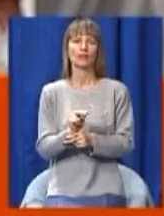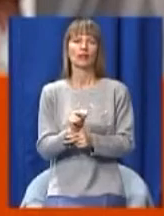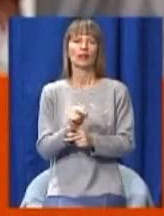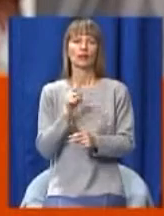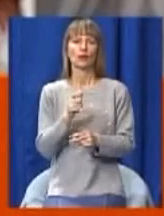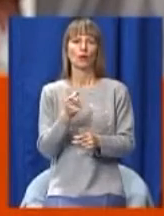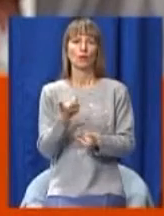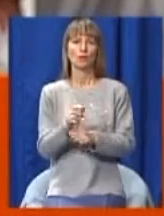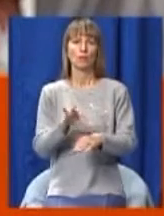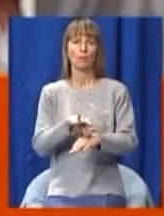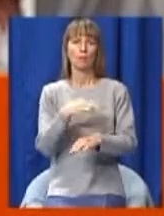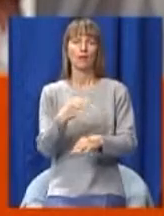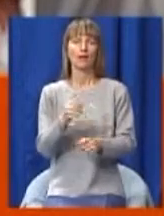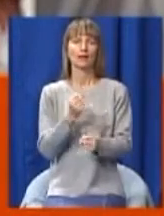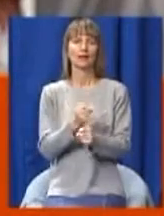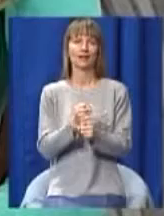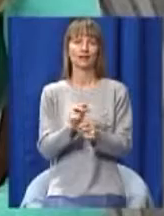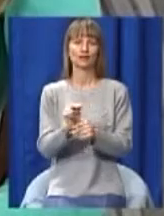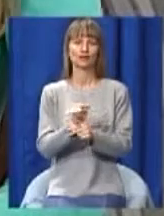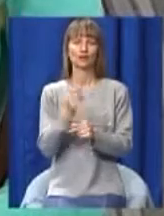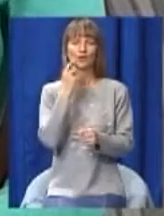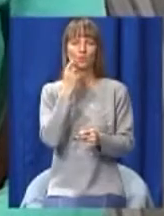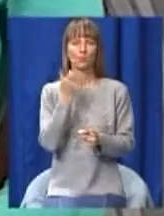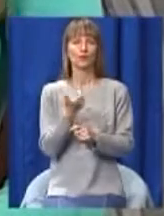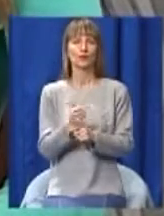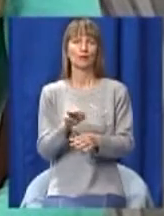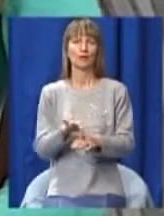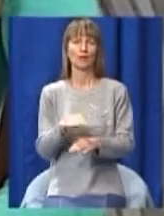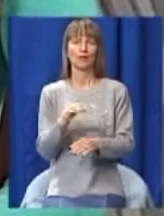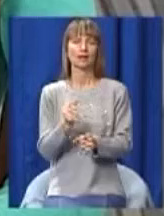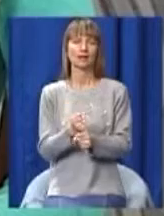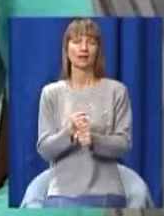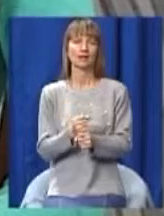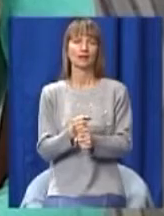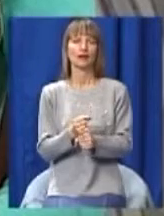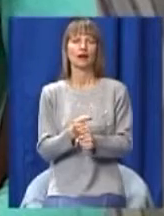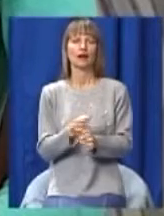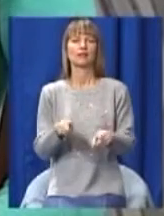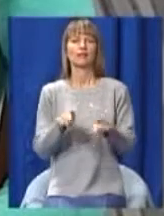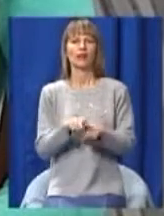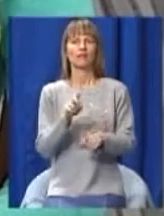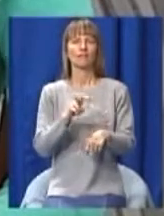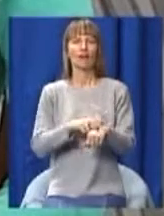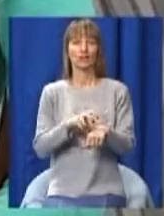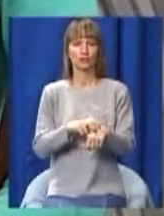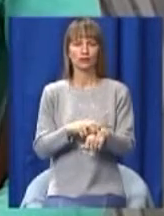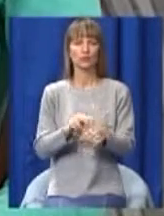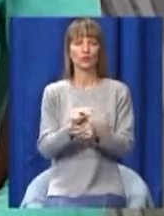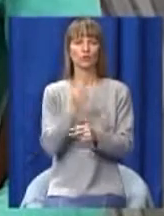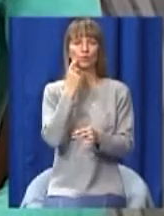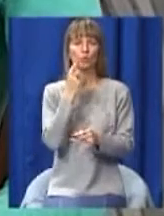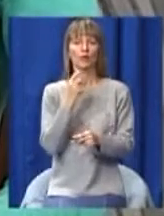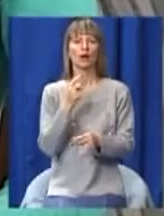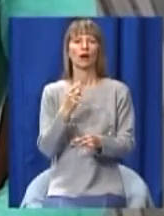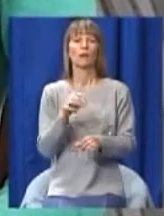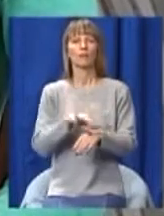дуже больно роблять мені добро. Дуже боляче роблять добро. Ну, ось такі вони стоматологи, але вони все ж таки роблять добро. Так. Хай там як не